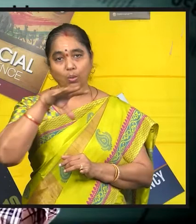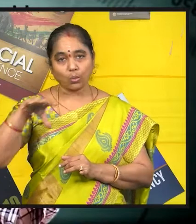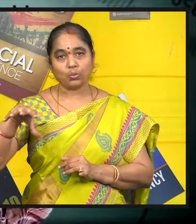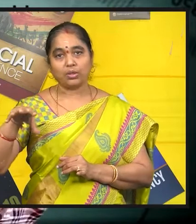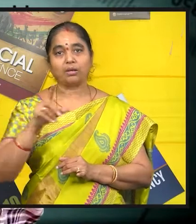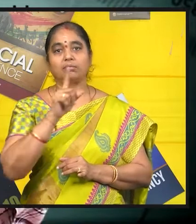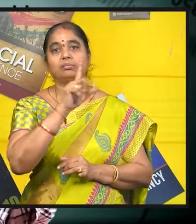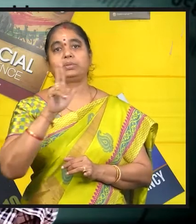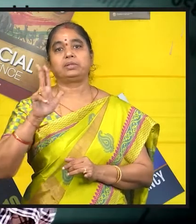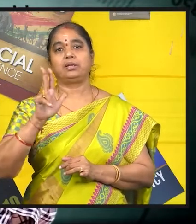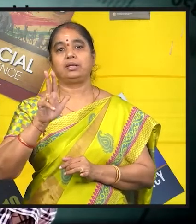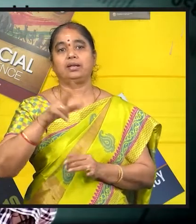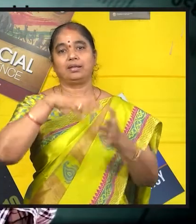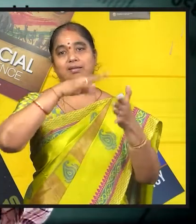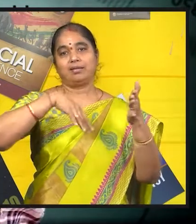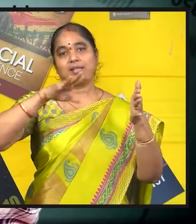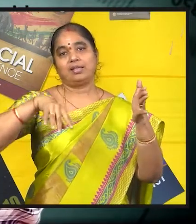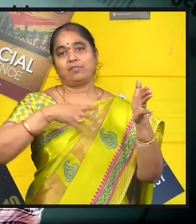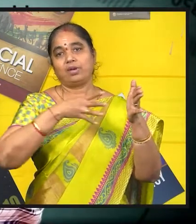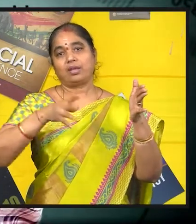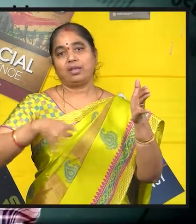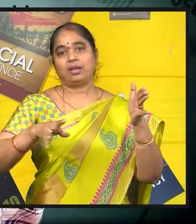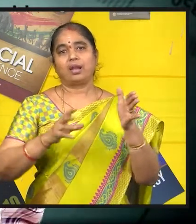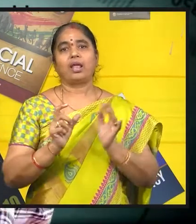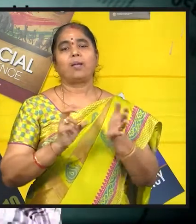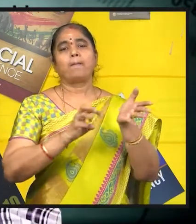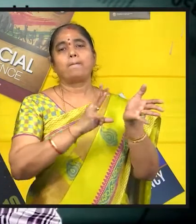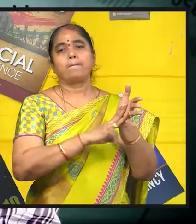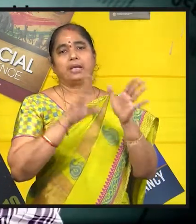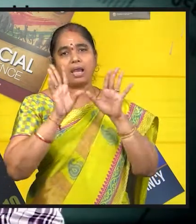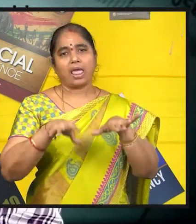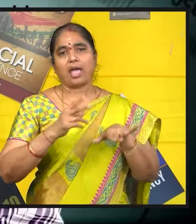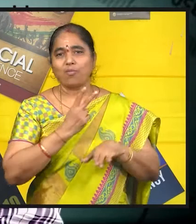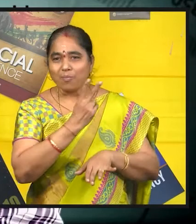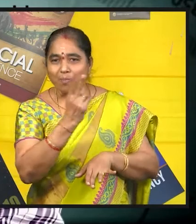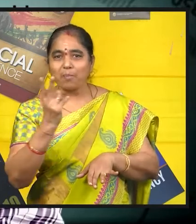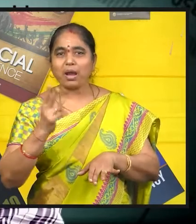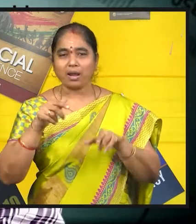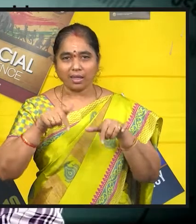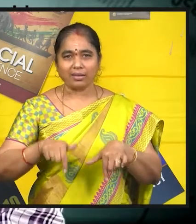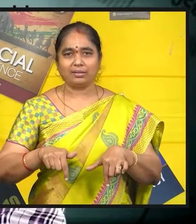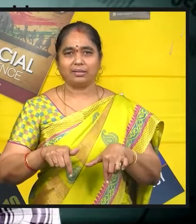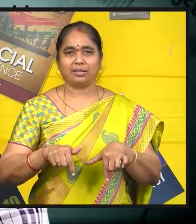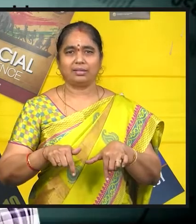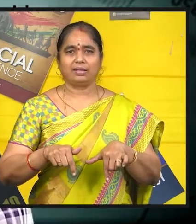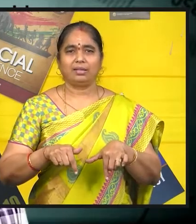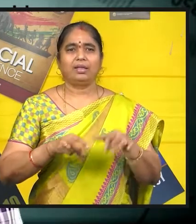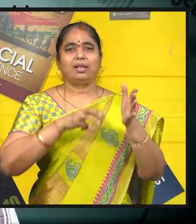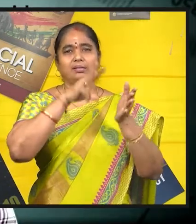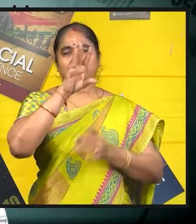தொகுதிகளிலும் 18 வகையான தனிமங்கள் இருப்பதை நம்மால் பார்க்க முடியும். இது